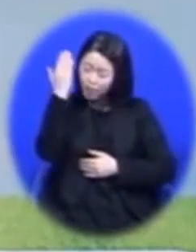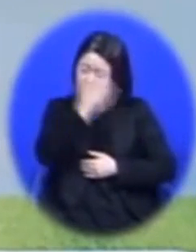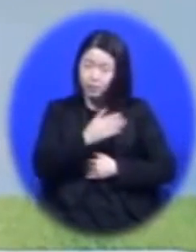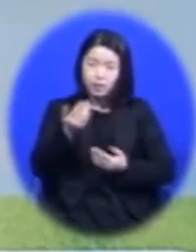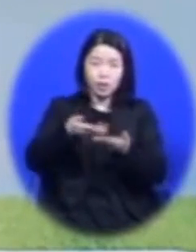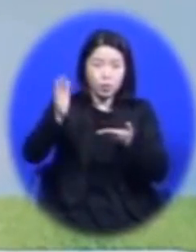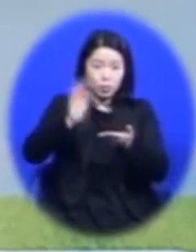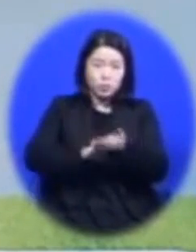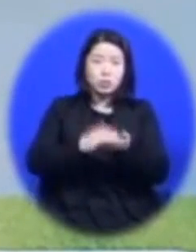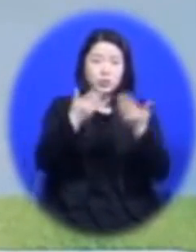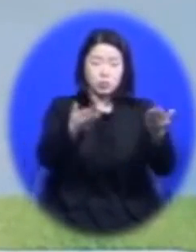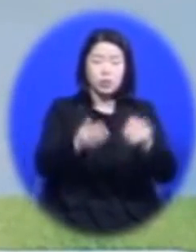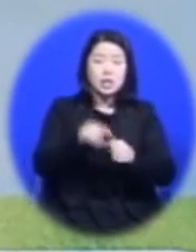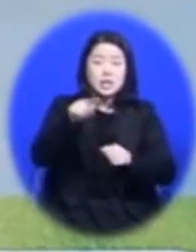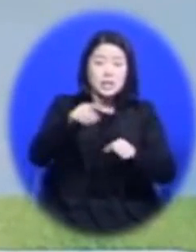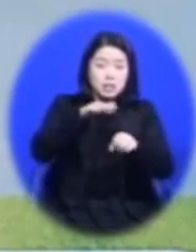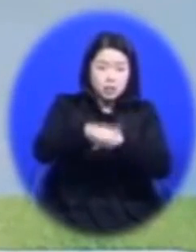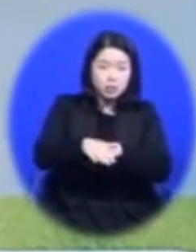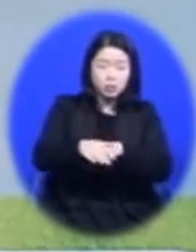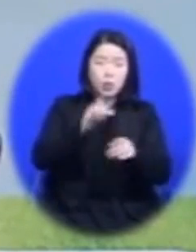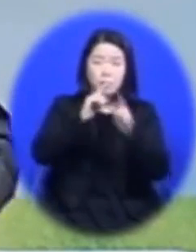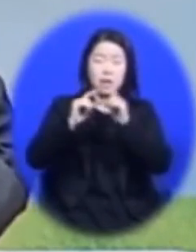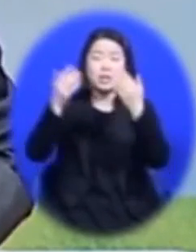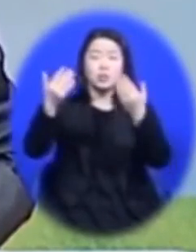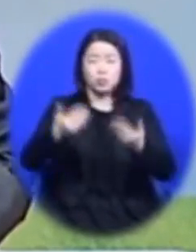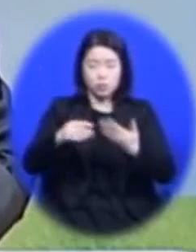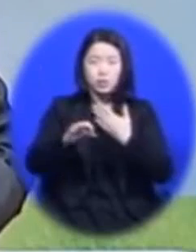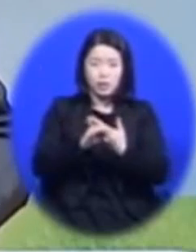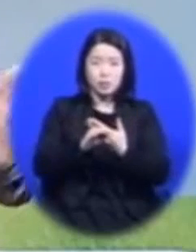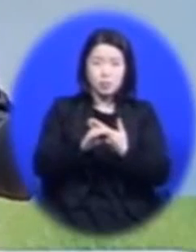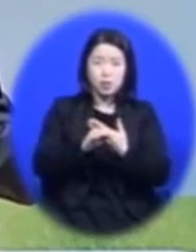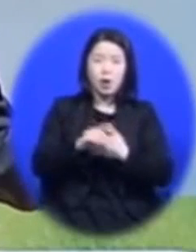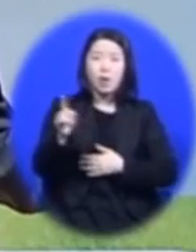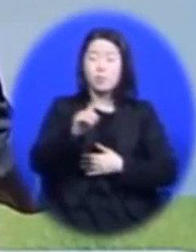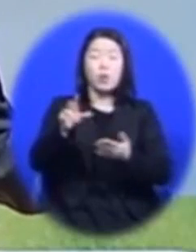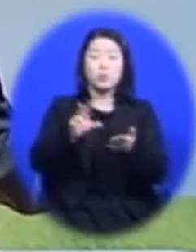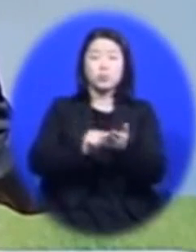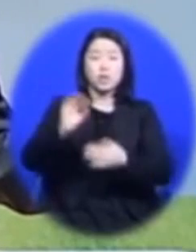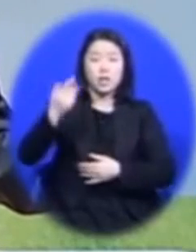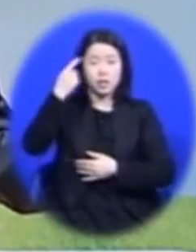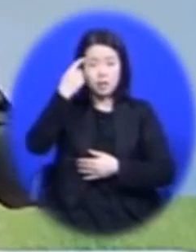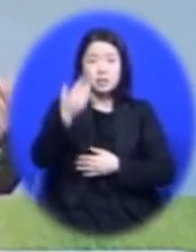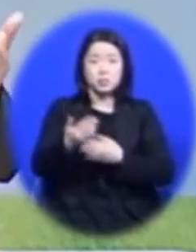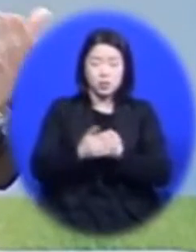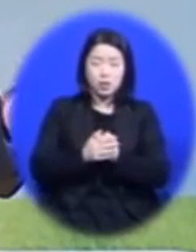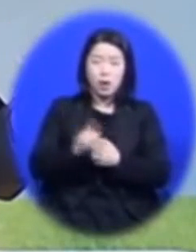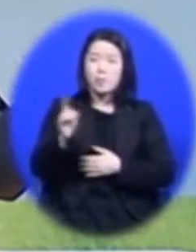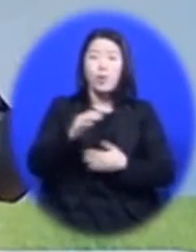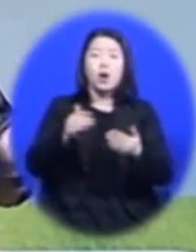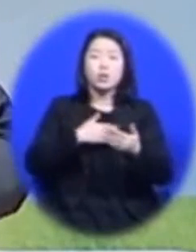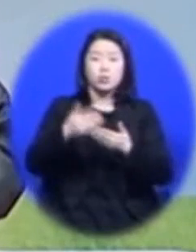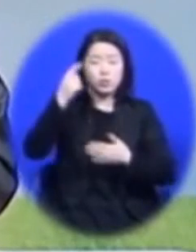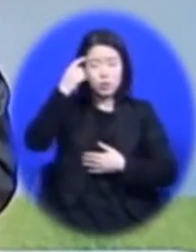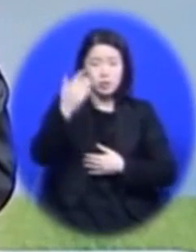고쳐줄 것이다. 뭐 이런 식으로 말씀하셨다면 뭐가 문제가 되겠어요? 뭐가